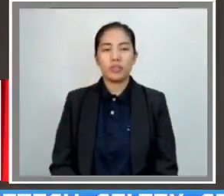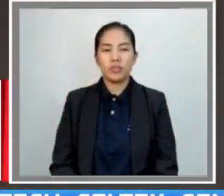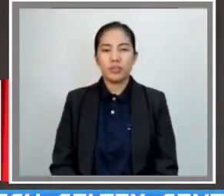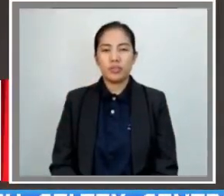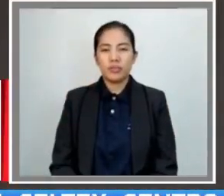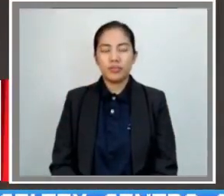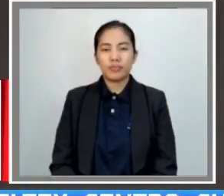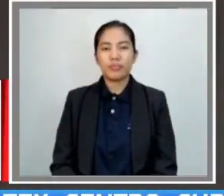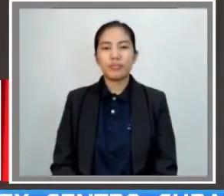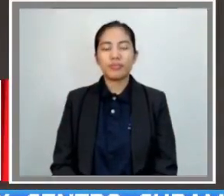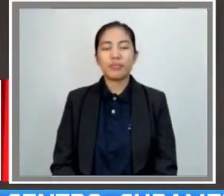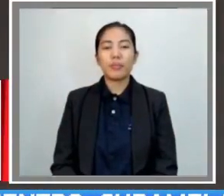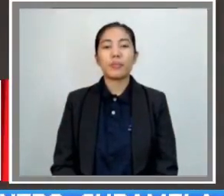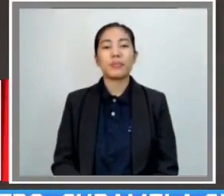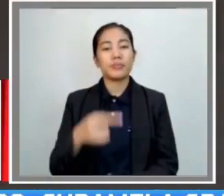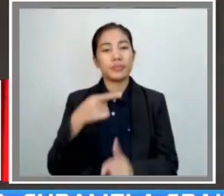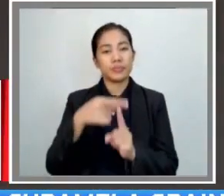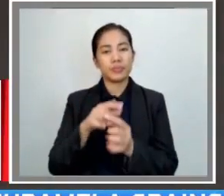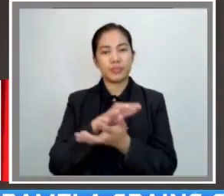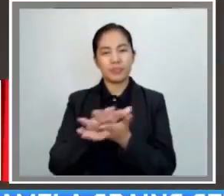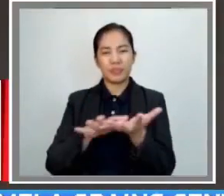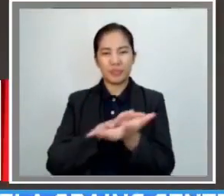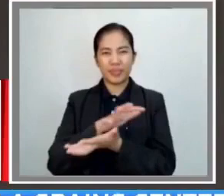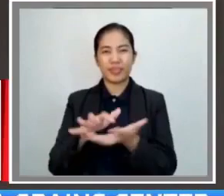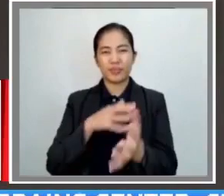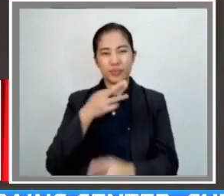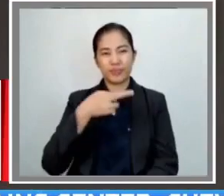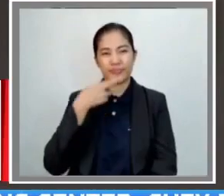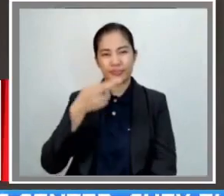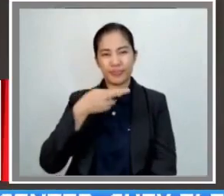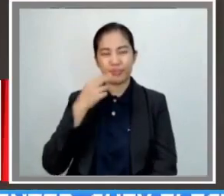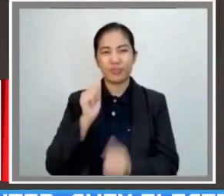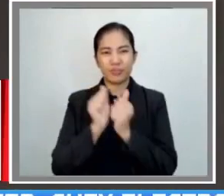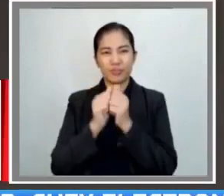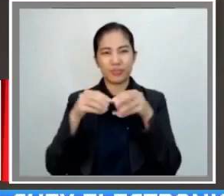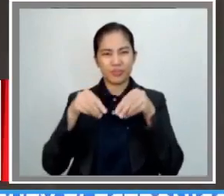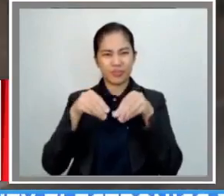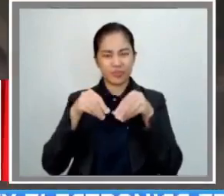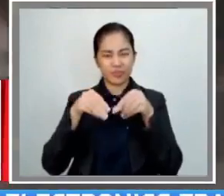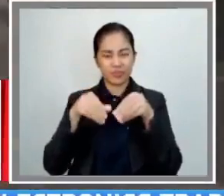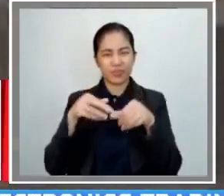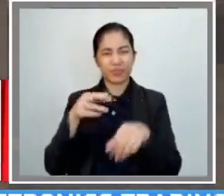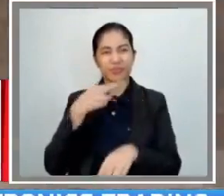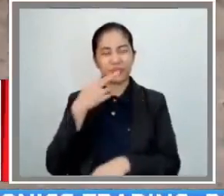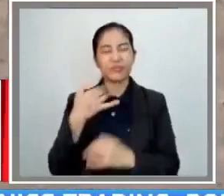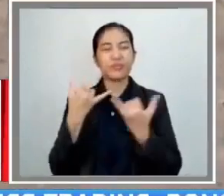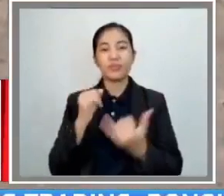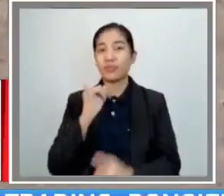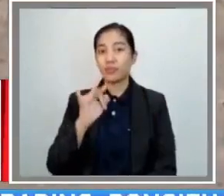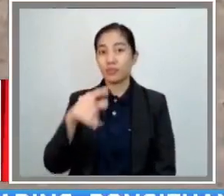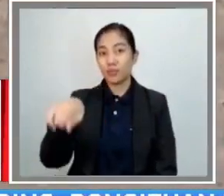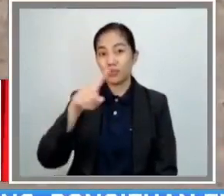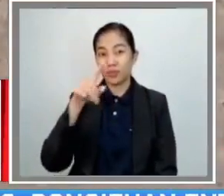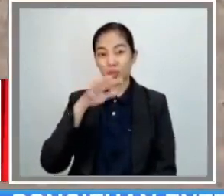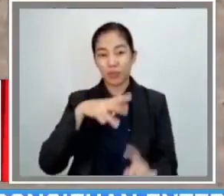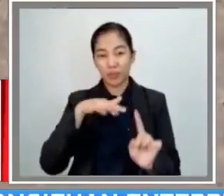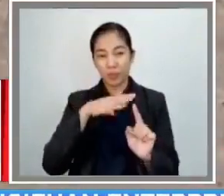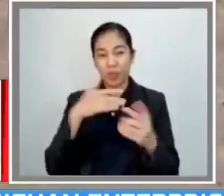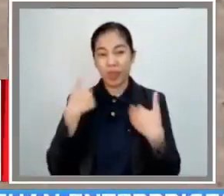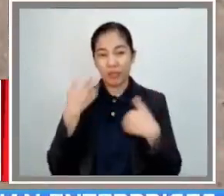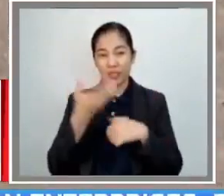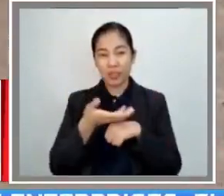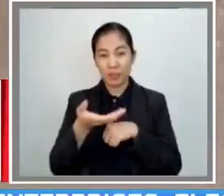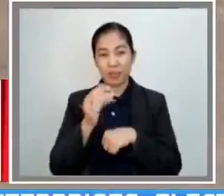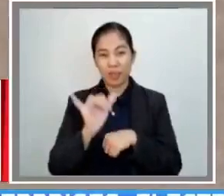din daw ito ng durog na bigas. Kaya ang payo ng DTI, i-report agad sa kanila kung may mapansin na ganitong modus.